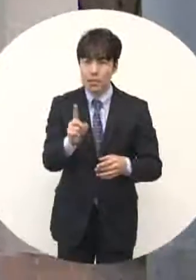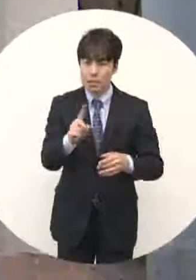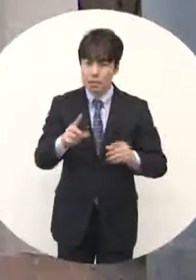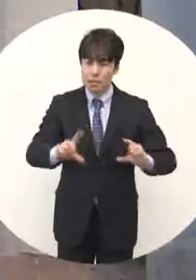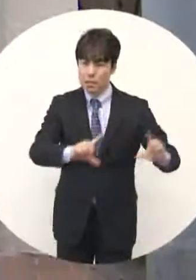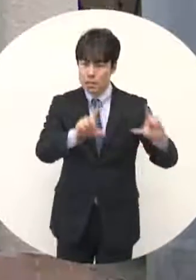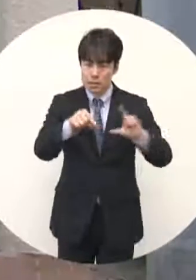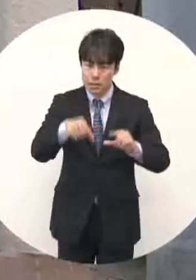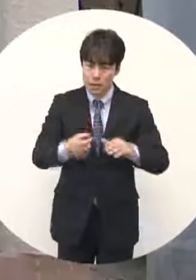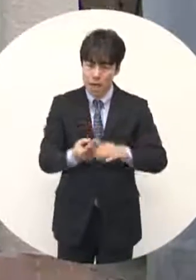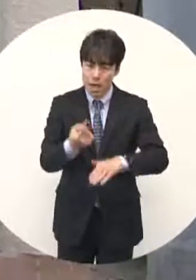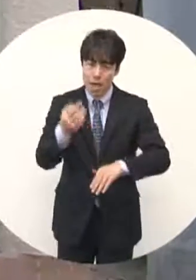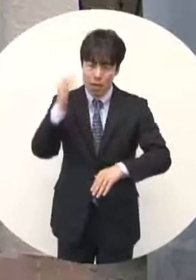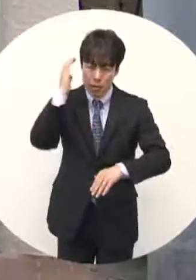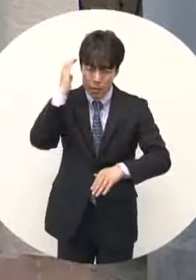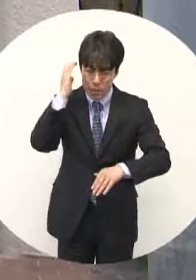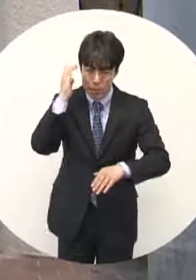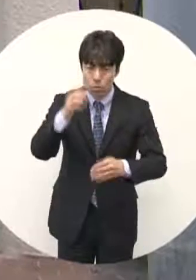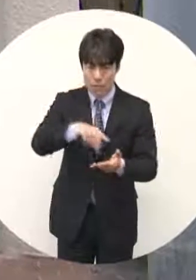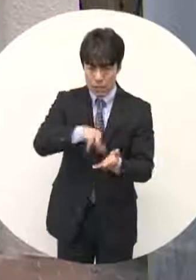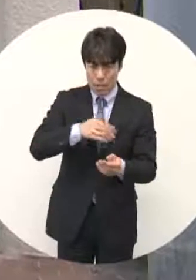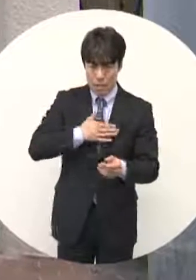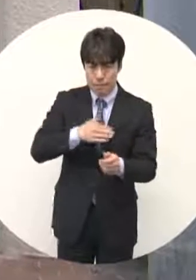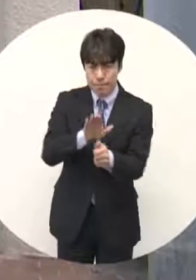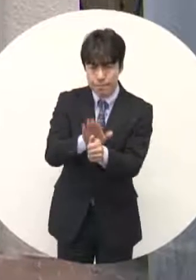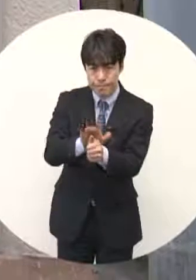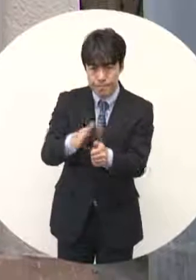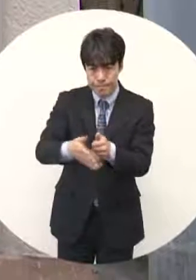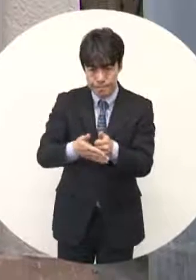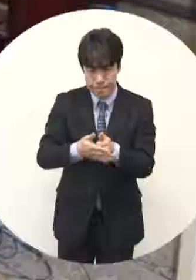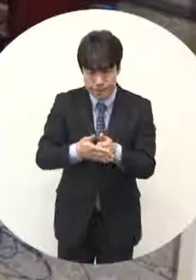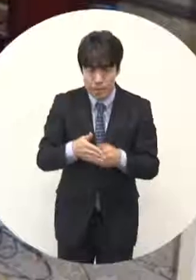を地域で支え合うサービスを行っています。